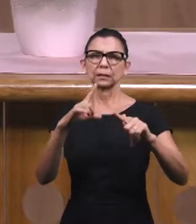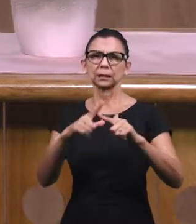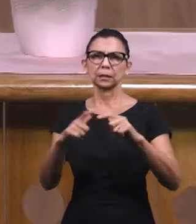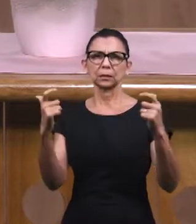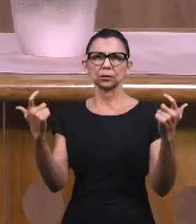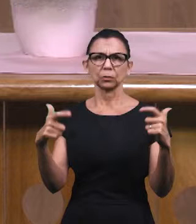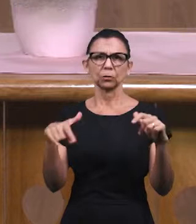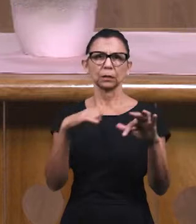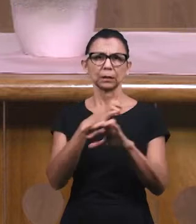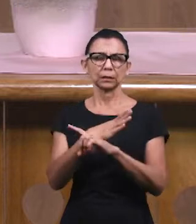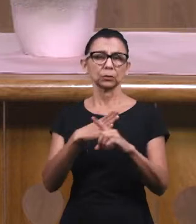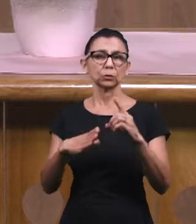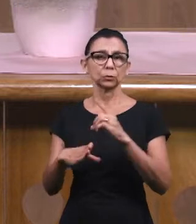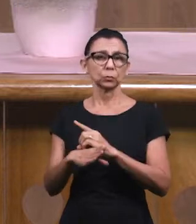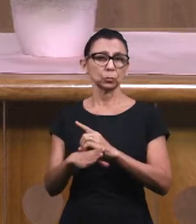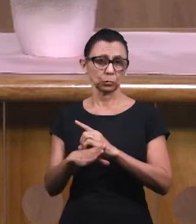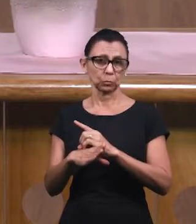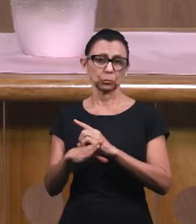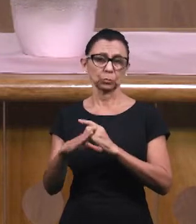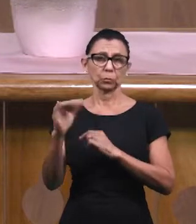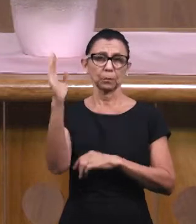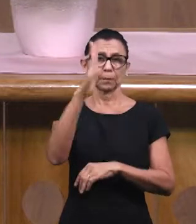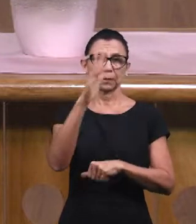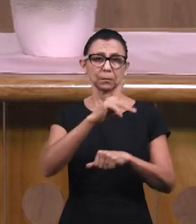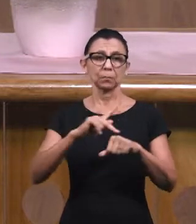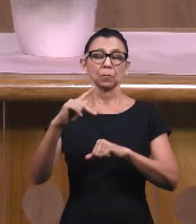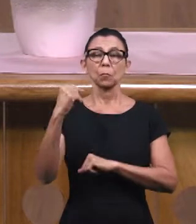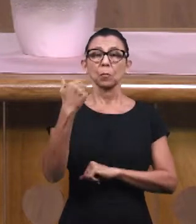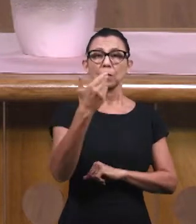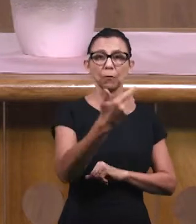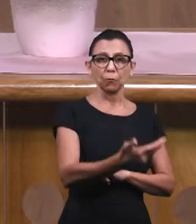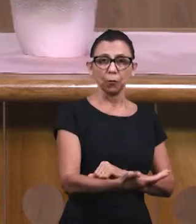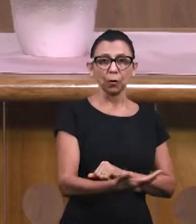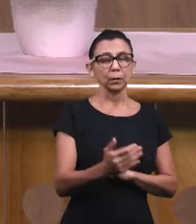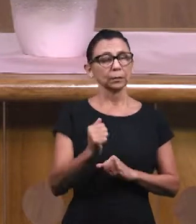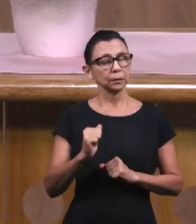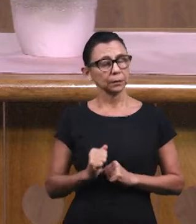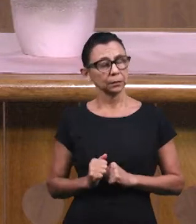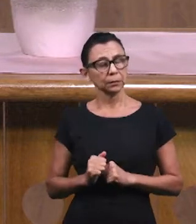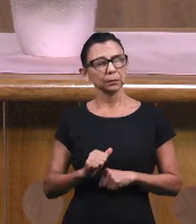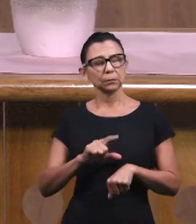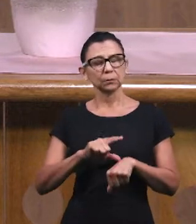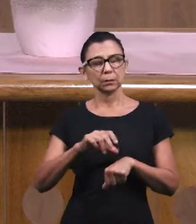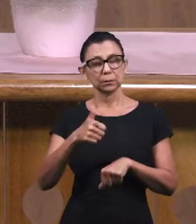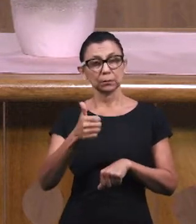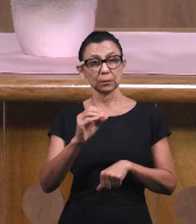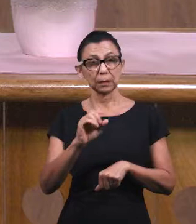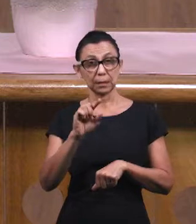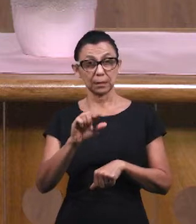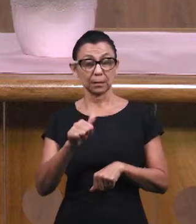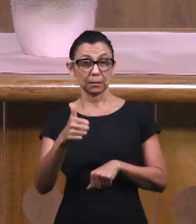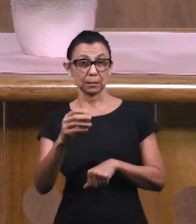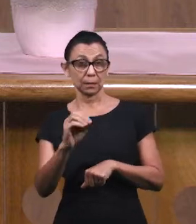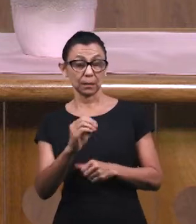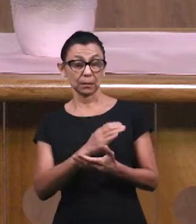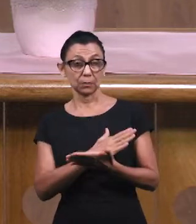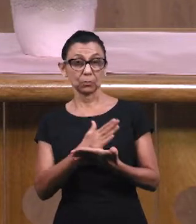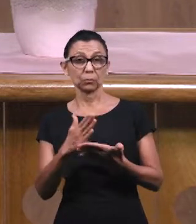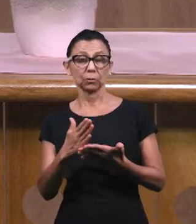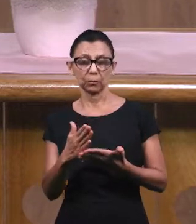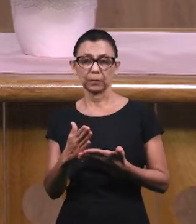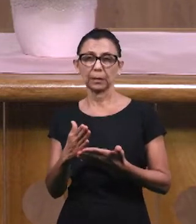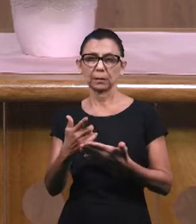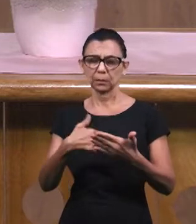de culte de l'église chrétienne Maranatha dans tout le Brésil et à l'étranger. À partir de 10h10, nous commençons ce